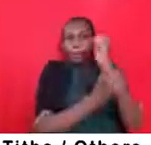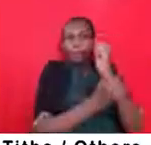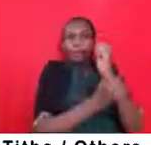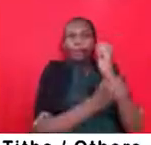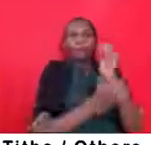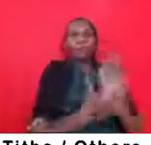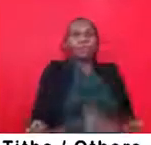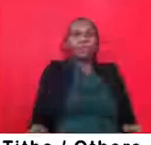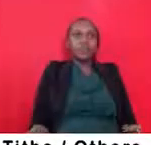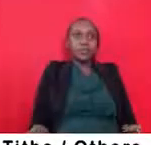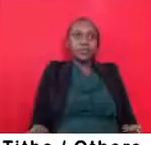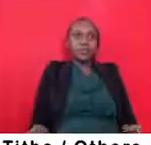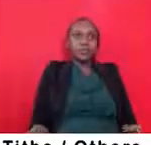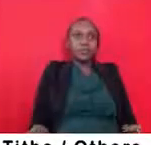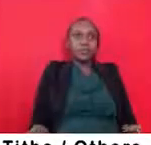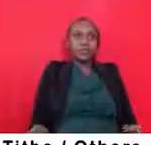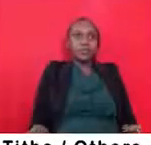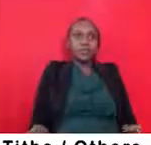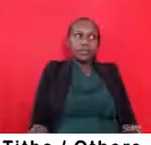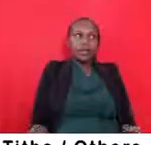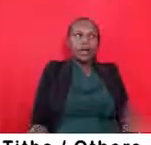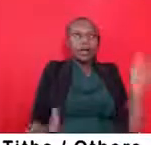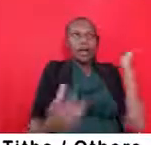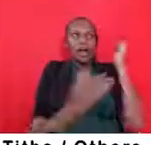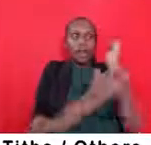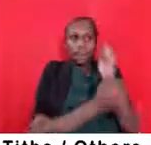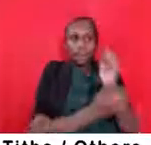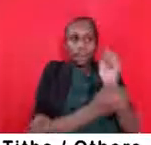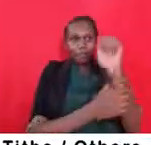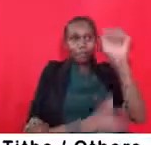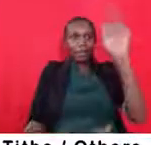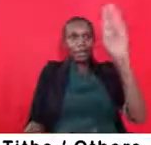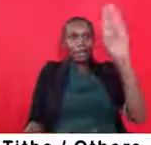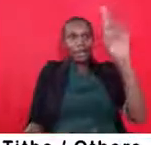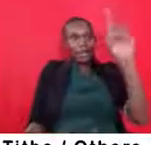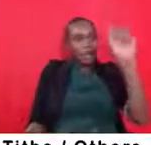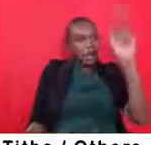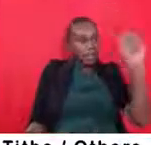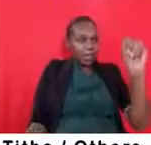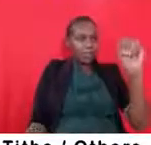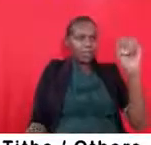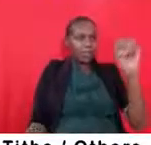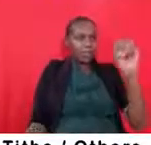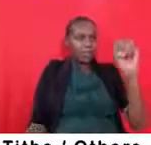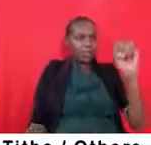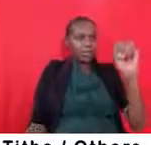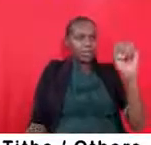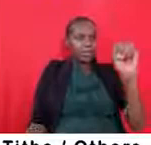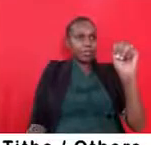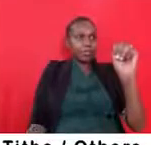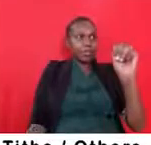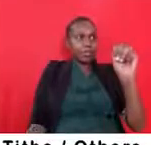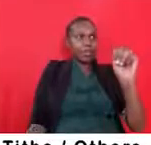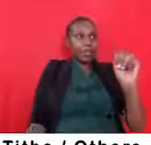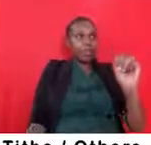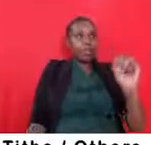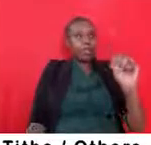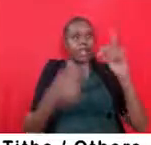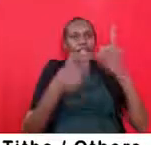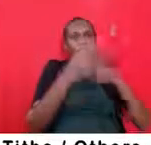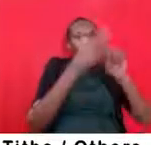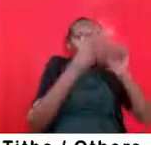nani? Abraham. Sio Abraham, alikuwa anaitwa nani? Alikuwa anaitwa Abraham. Ataitwa Abraham